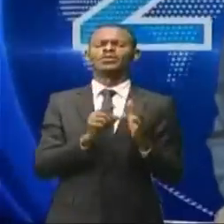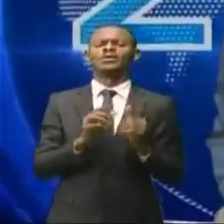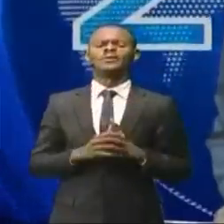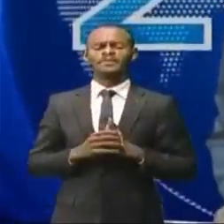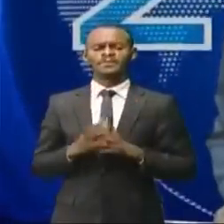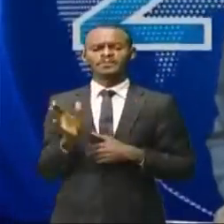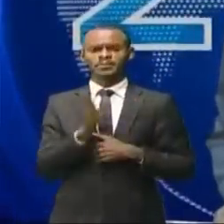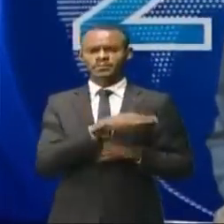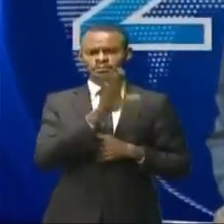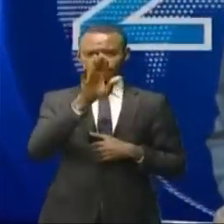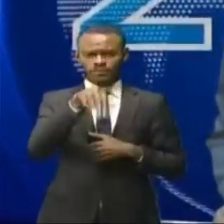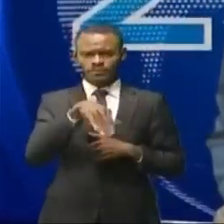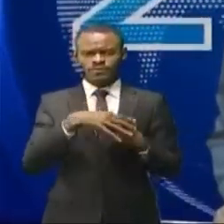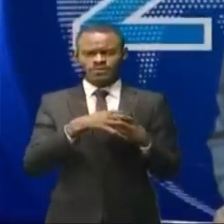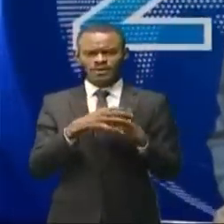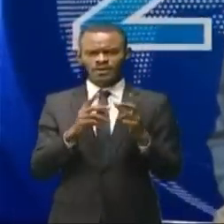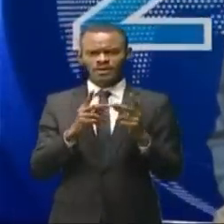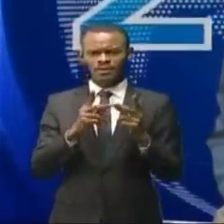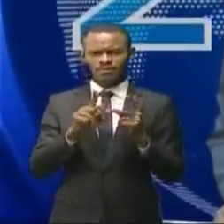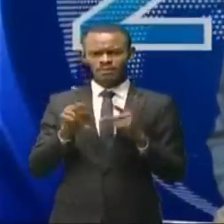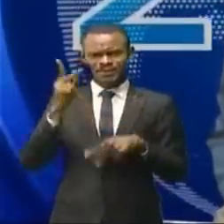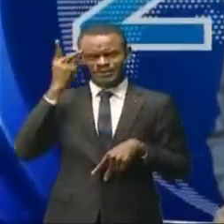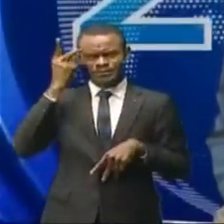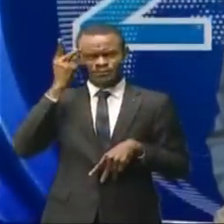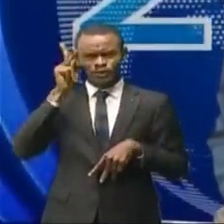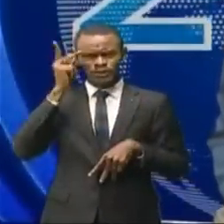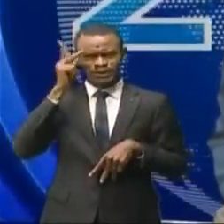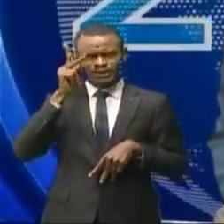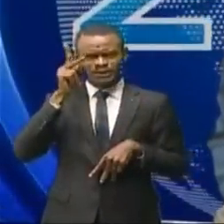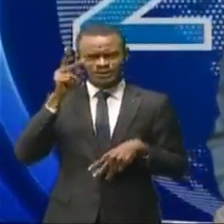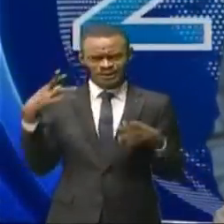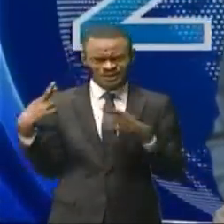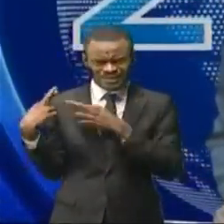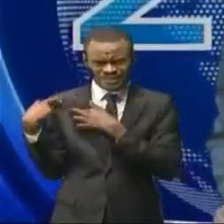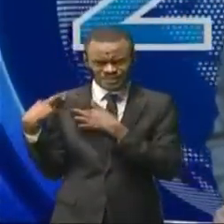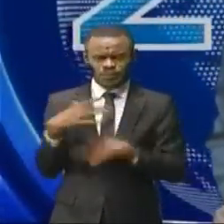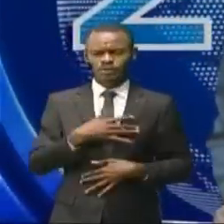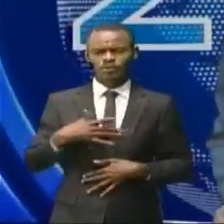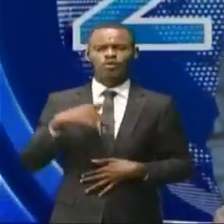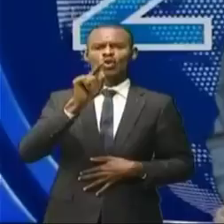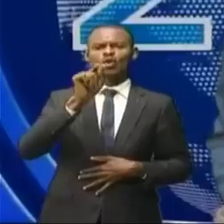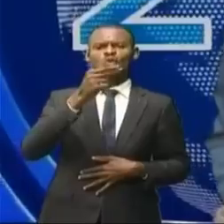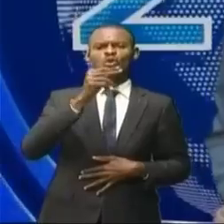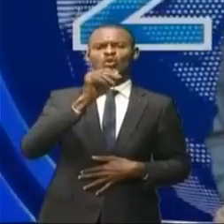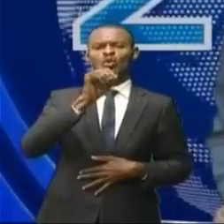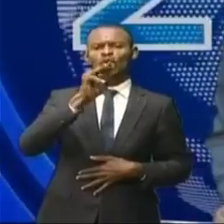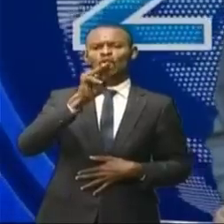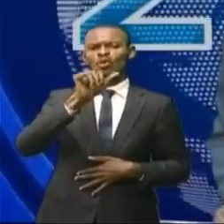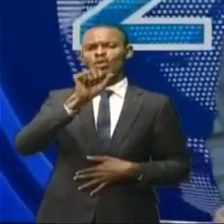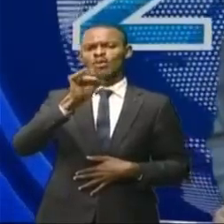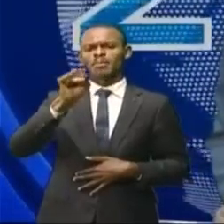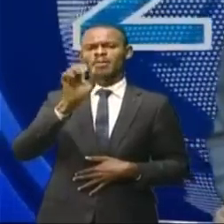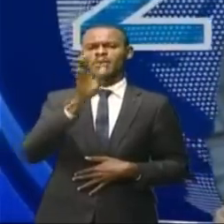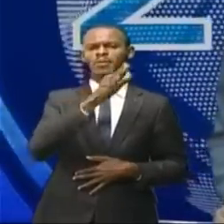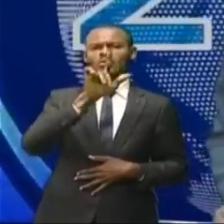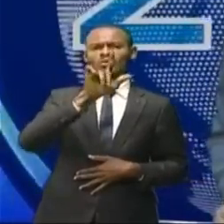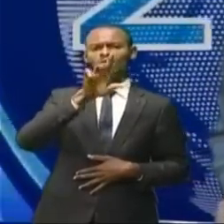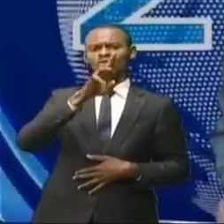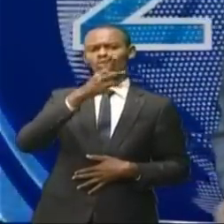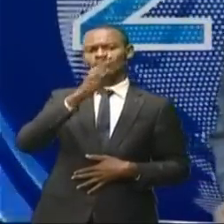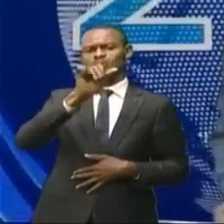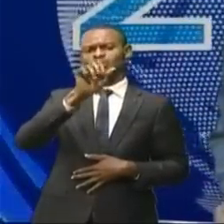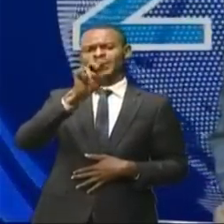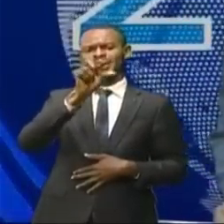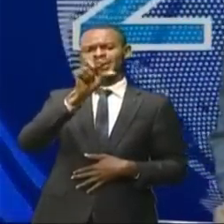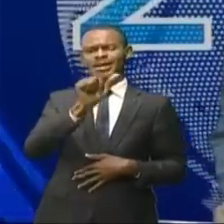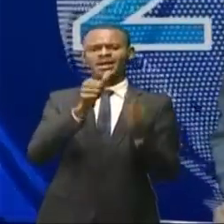et puis les partis politiques de Thomas Lubanga lui watum ingoi elle vient d'intégrer le regroupement politique